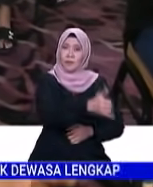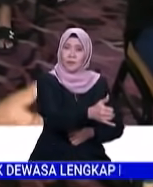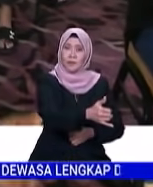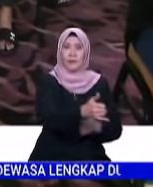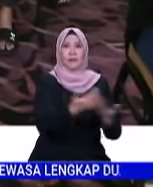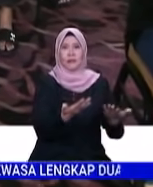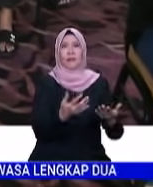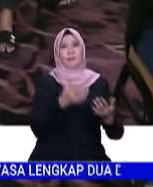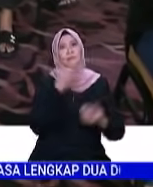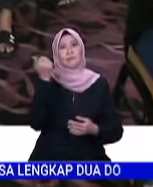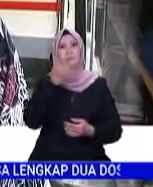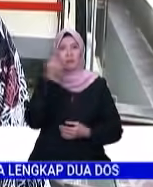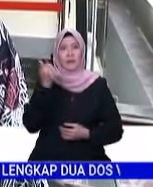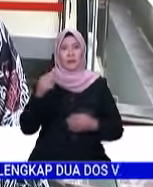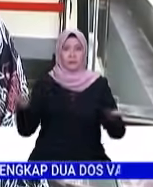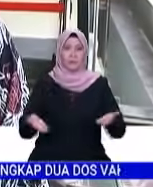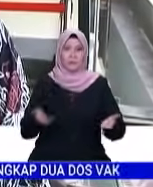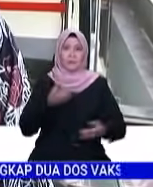easy bagi kami.